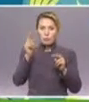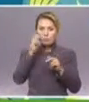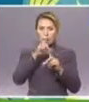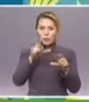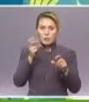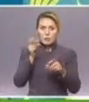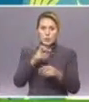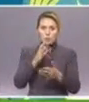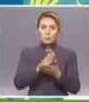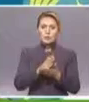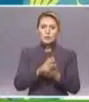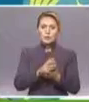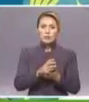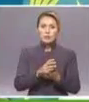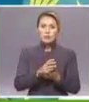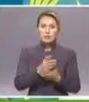жатыр,